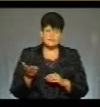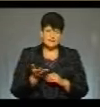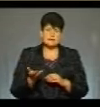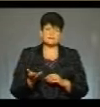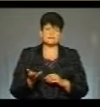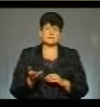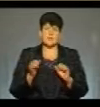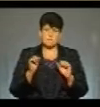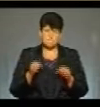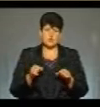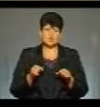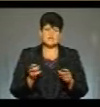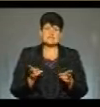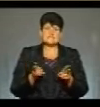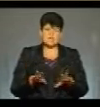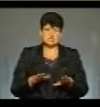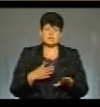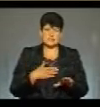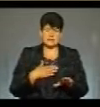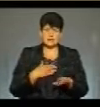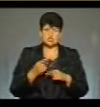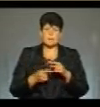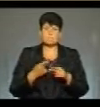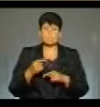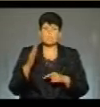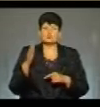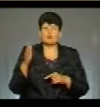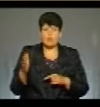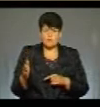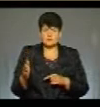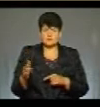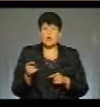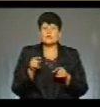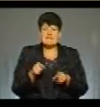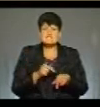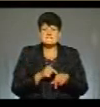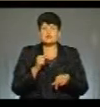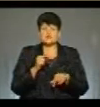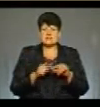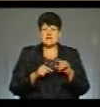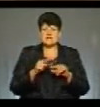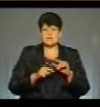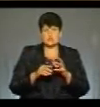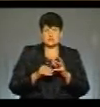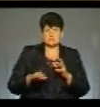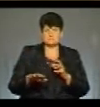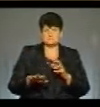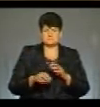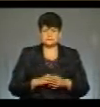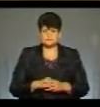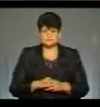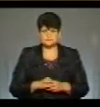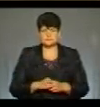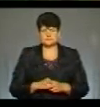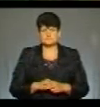може залишити для наших потомків оте відчуття рідної батьківщини.